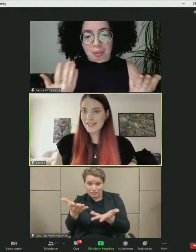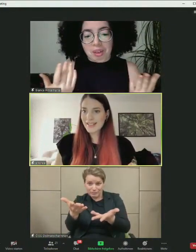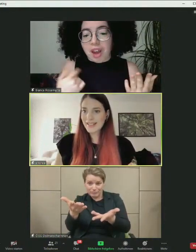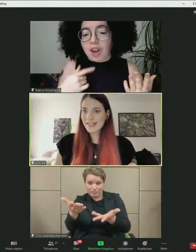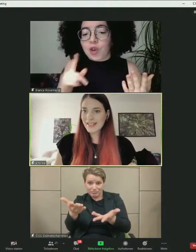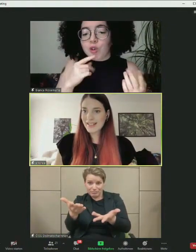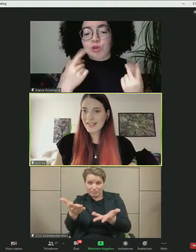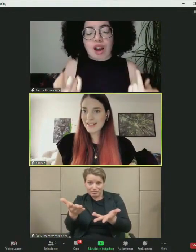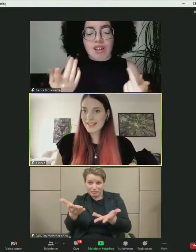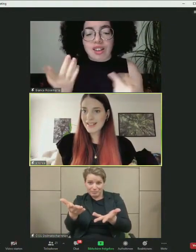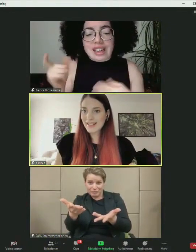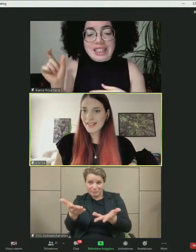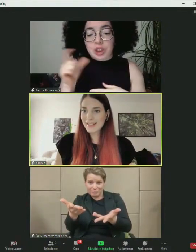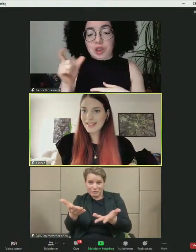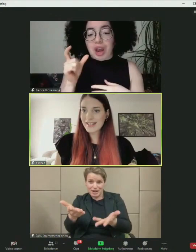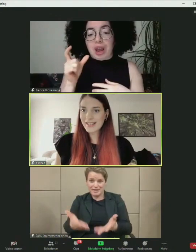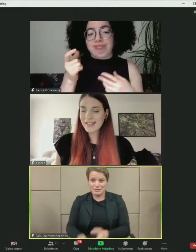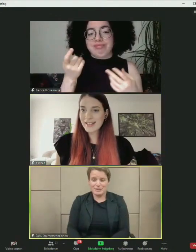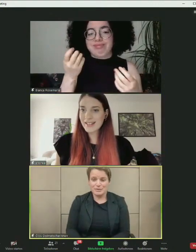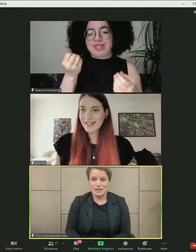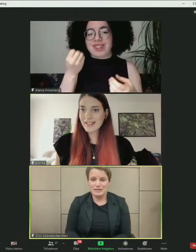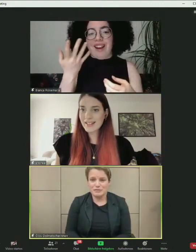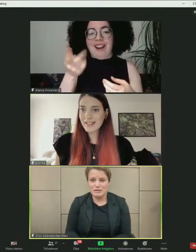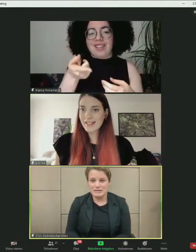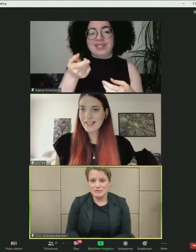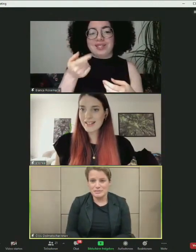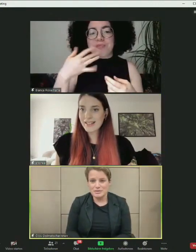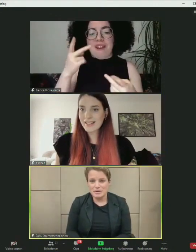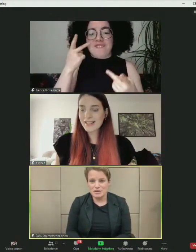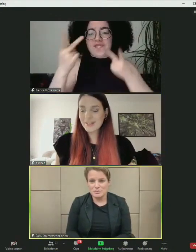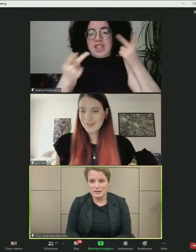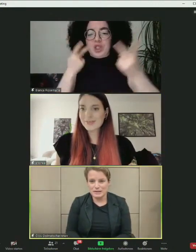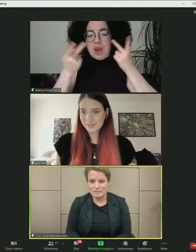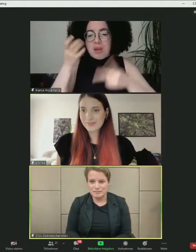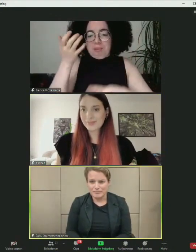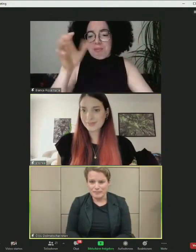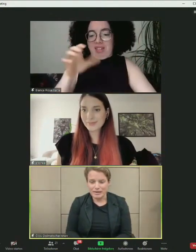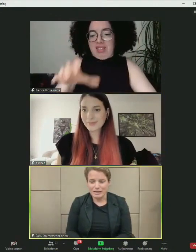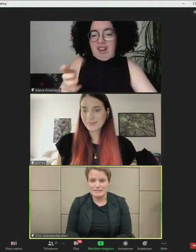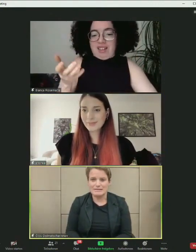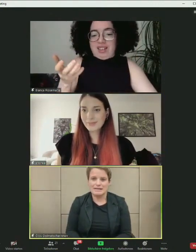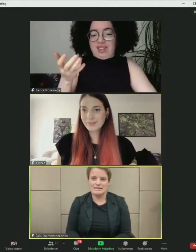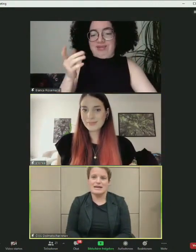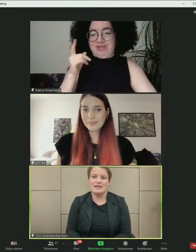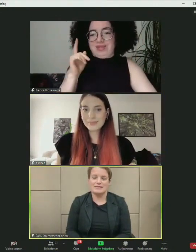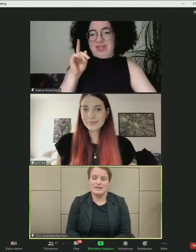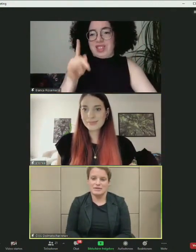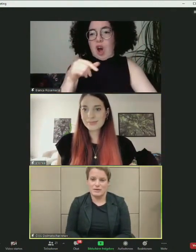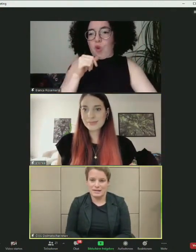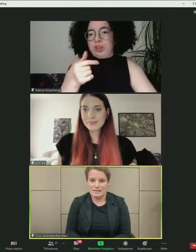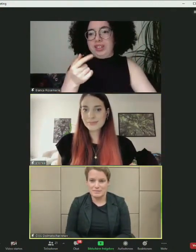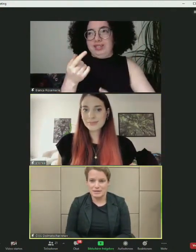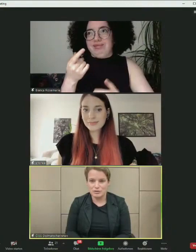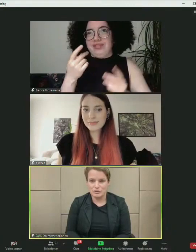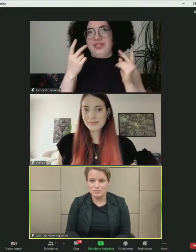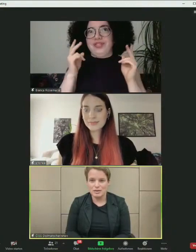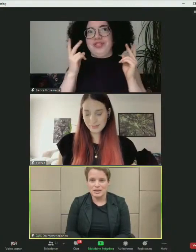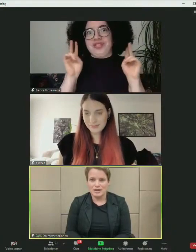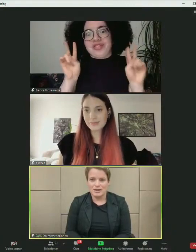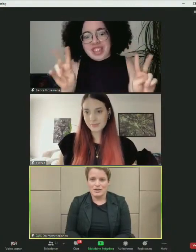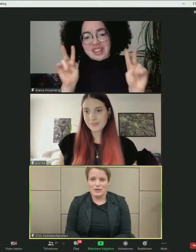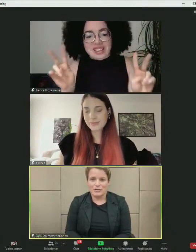Ja, ich habe mir gedacht, auf Instagram zum Beispiel das ist halt sehr ein sehr visuelles